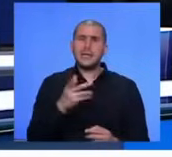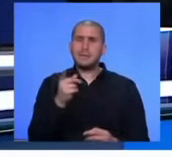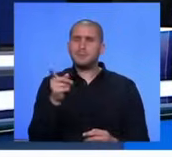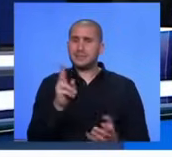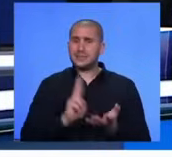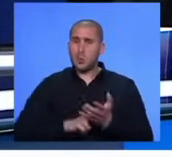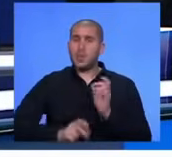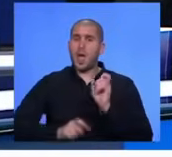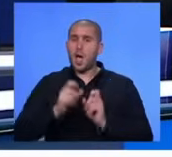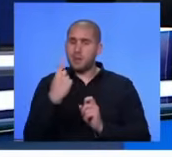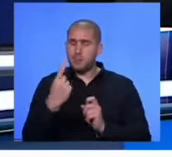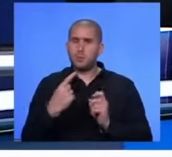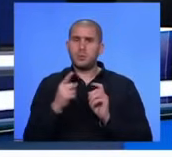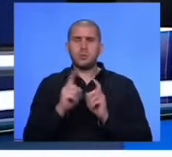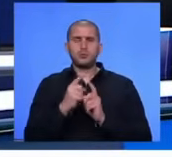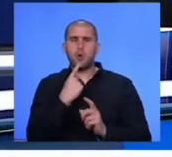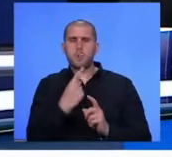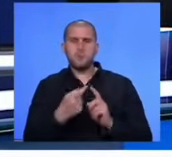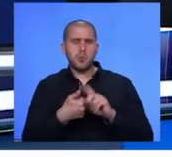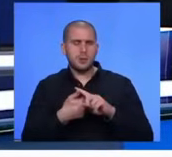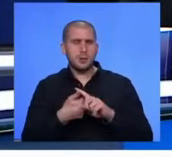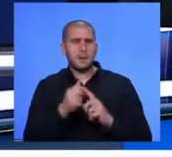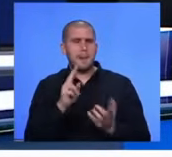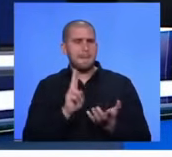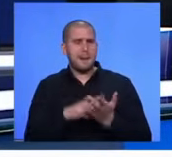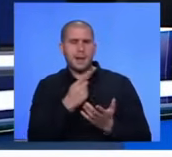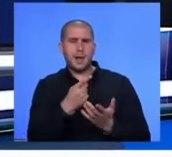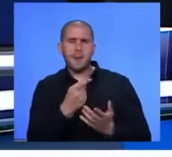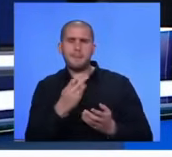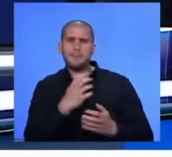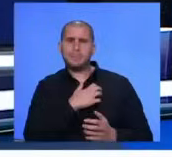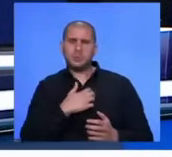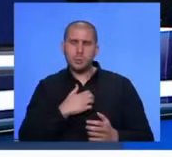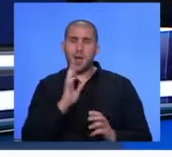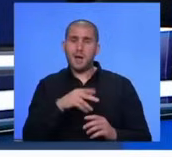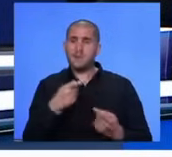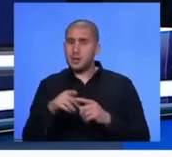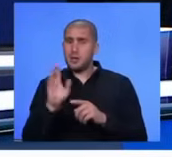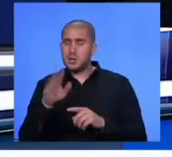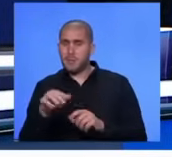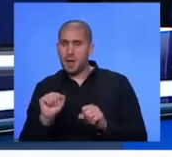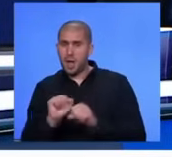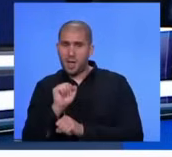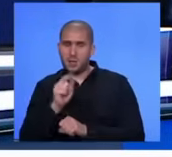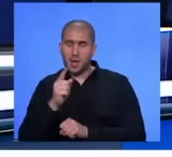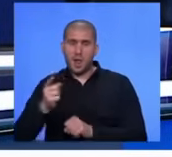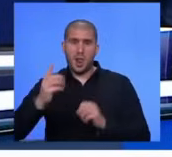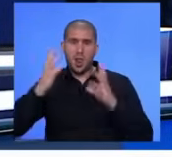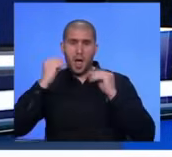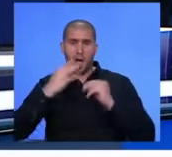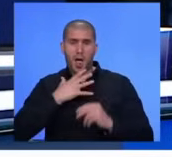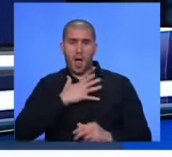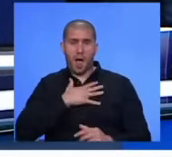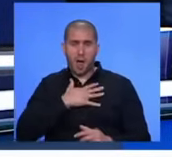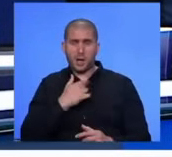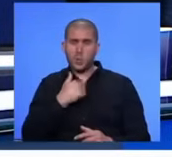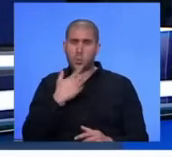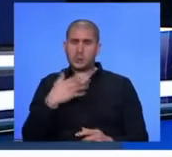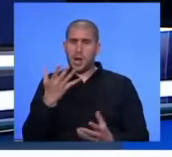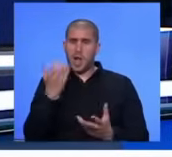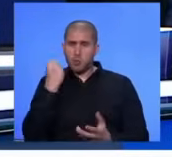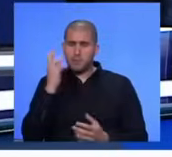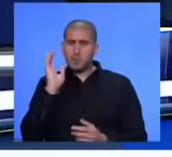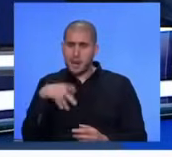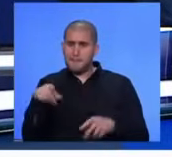זכויות אדם שבאות ואומרות שמגיע להם פצועים, אבל באותה נשימה גם מגיש עתירה, למשל, להג, ואומר, אני רוצה לחטופים האלה גם